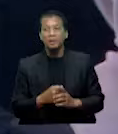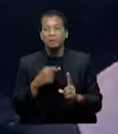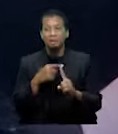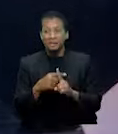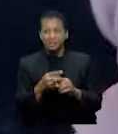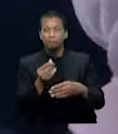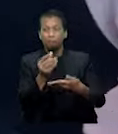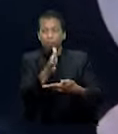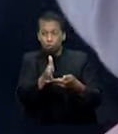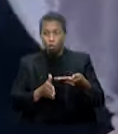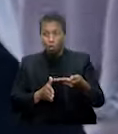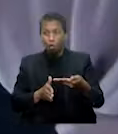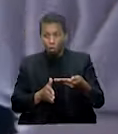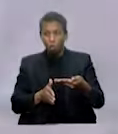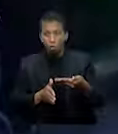25%.